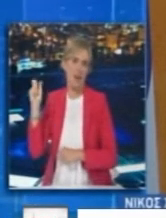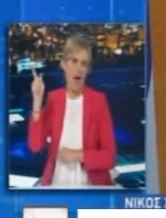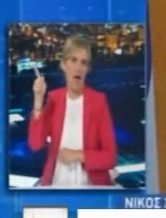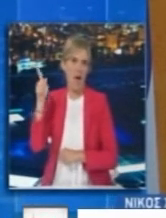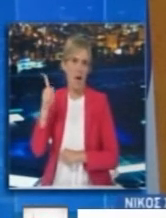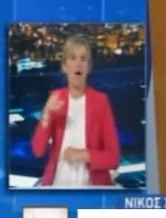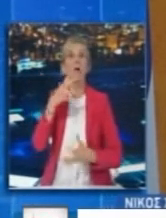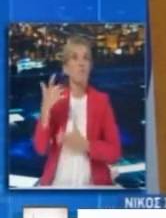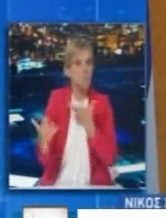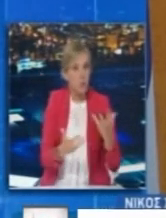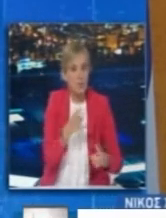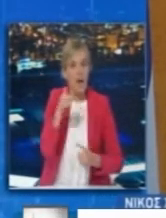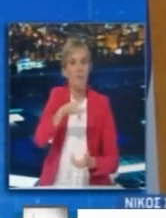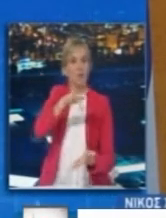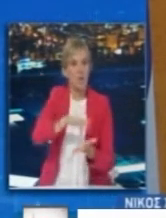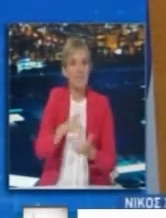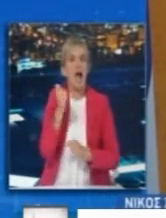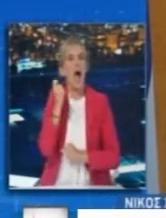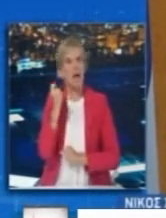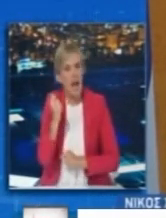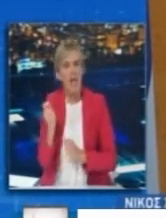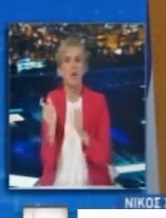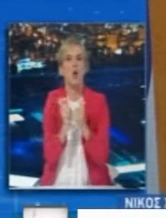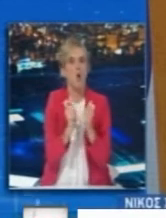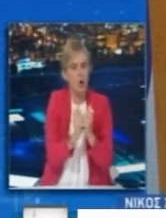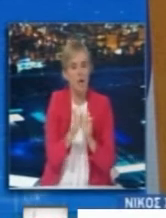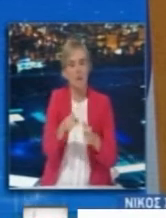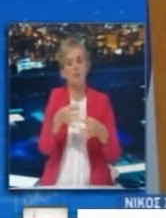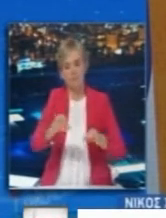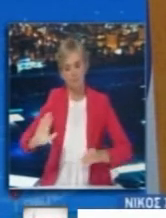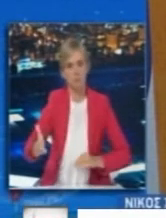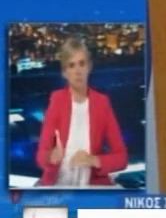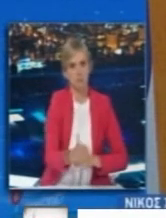Κέντρο, Νησί, Αγαλέη και Δίπορο Γρεβενών.